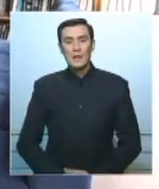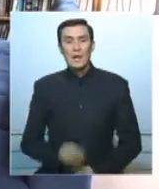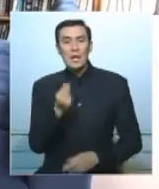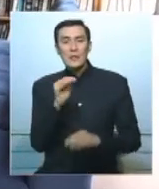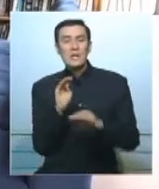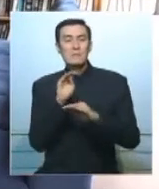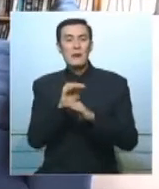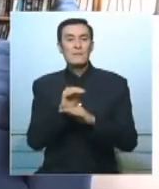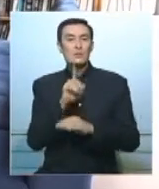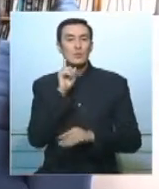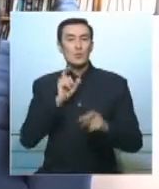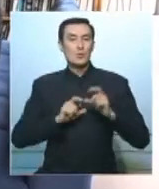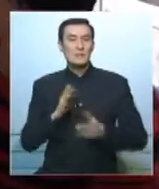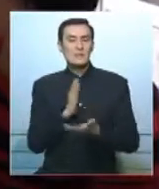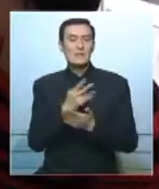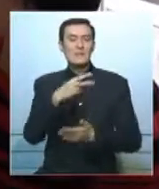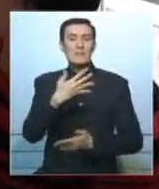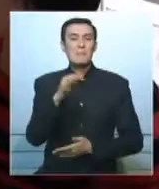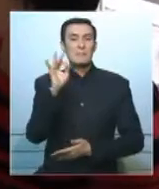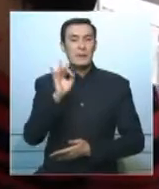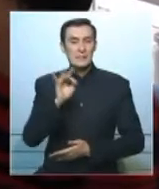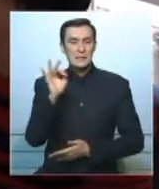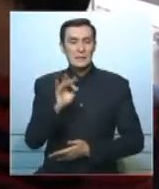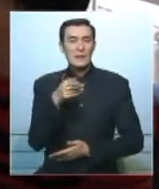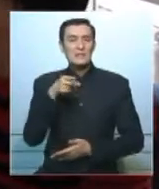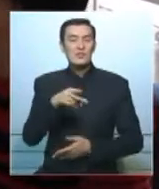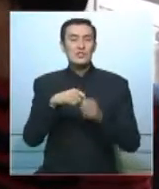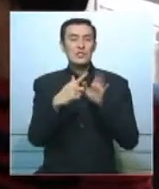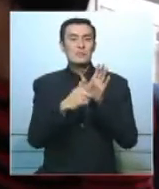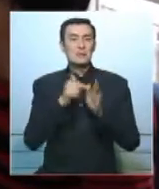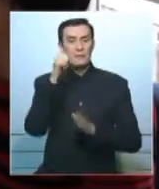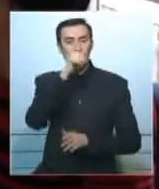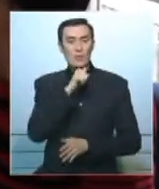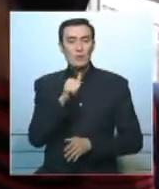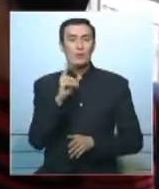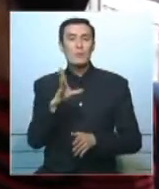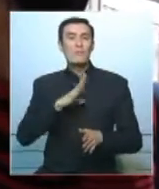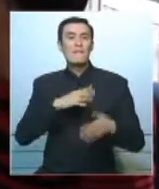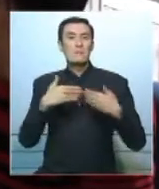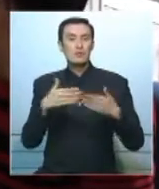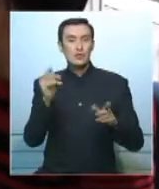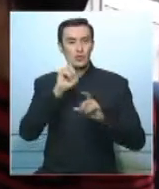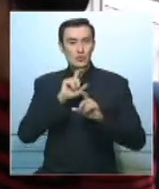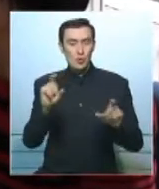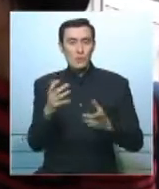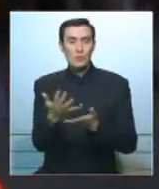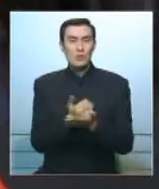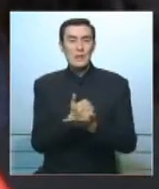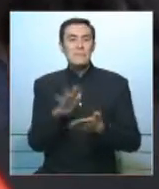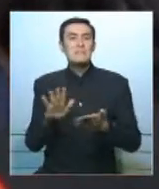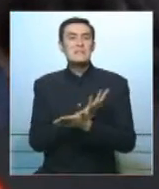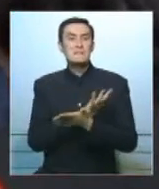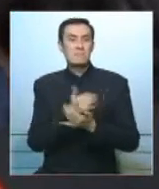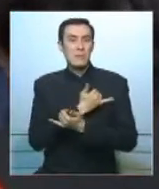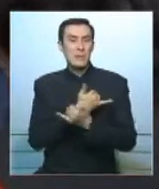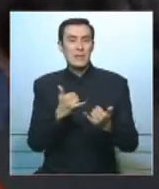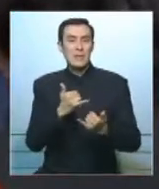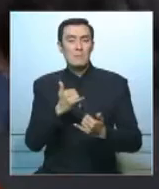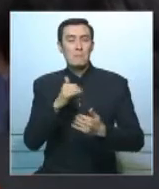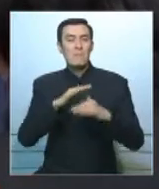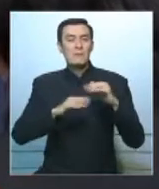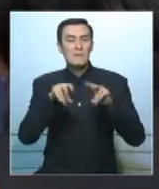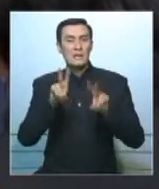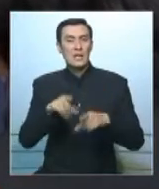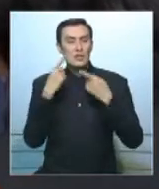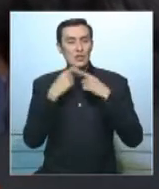Надбавка к стипендии студентов составит 25%, а с 2017 года все выпускники школ смогут получать бесплатное